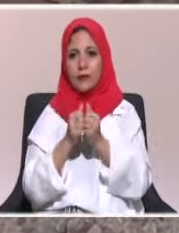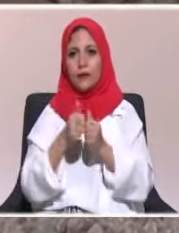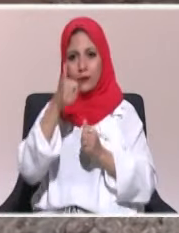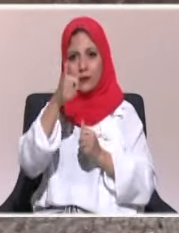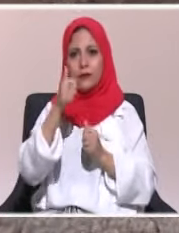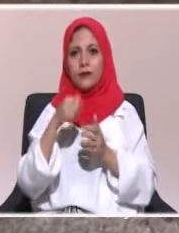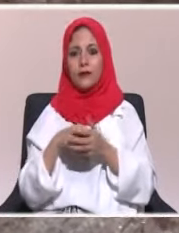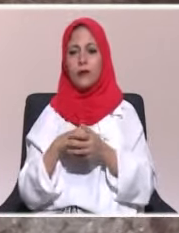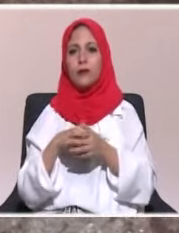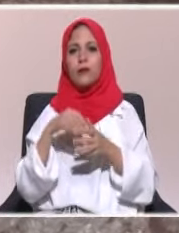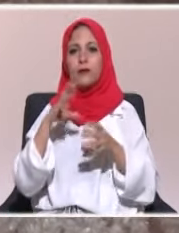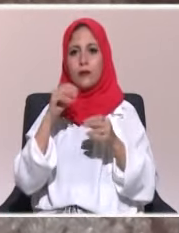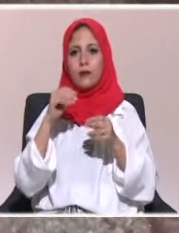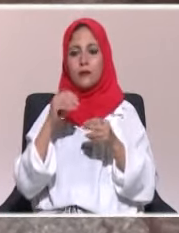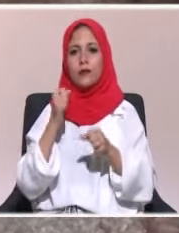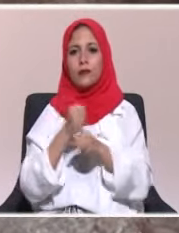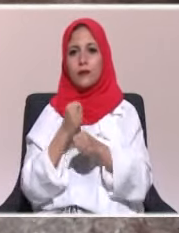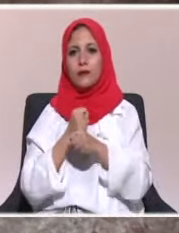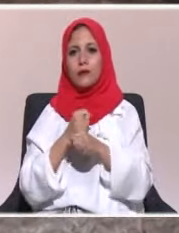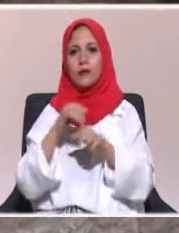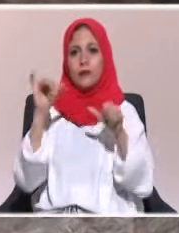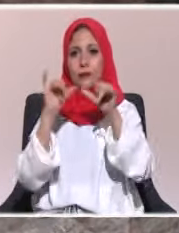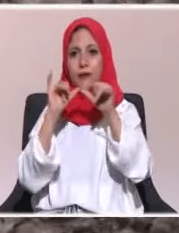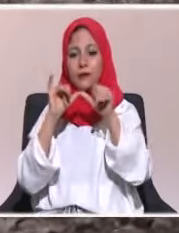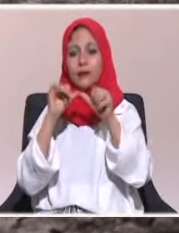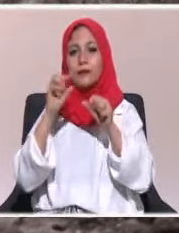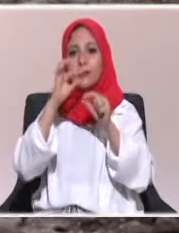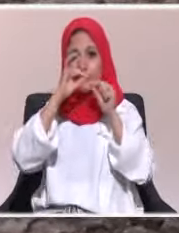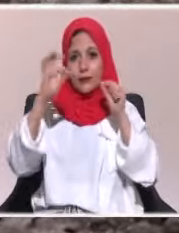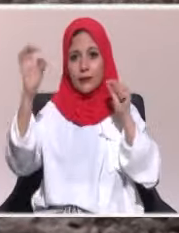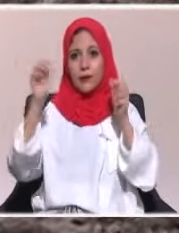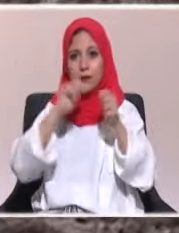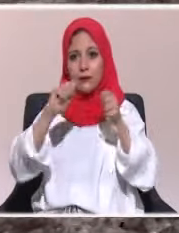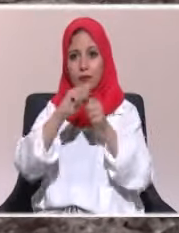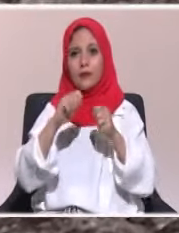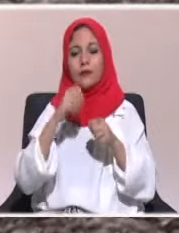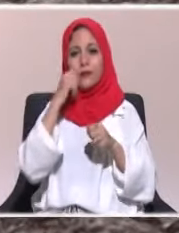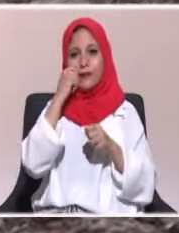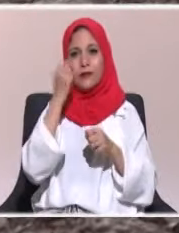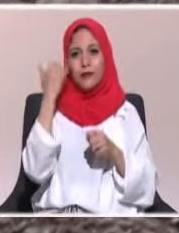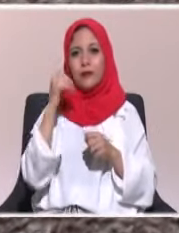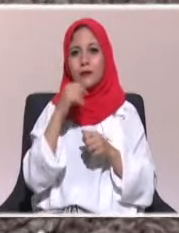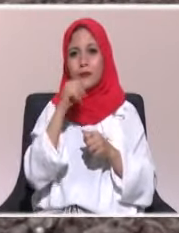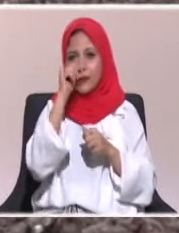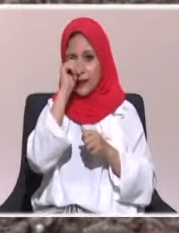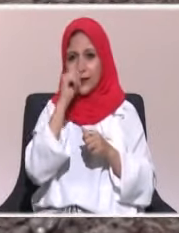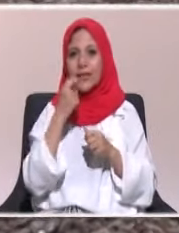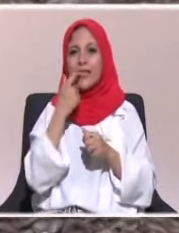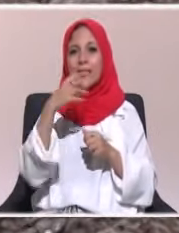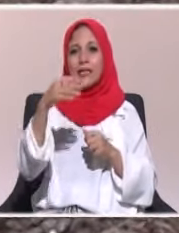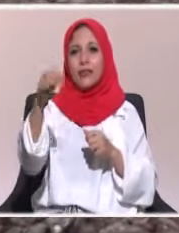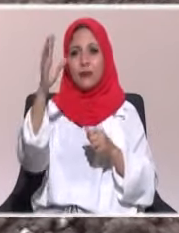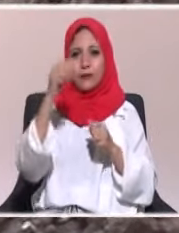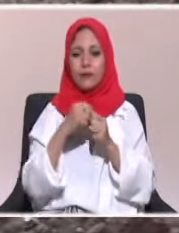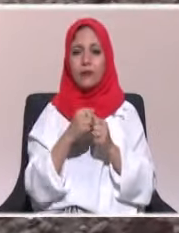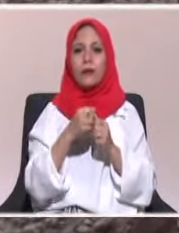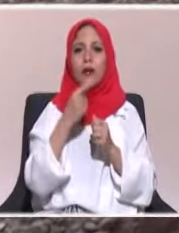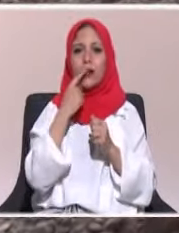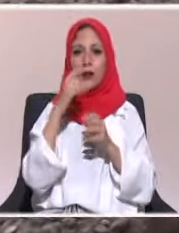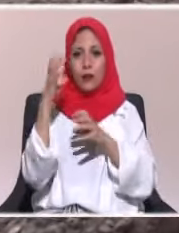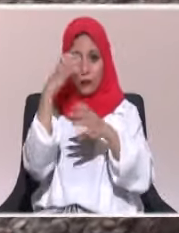يتم تطوير واستحداث وصلات الغاز الطبيعي بعد معاناة أهل القرى لسنوات. كاميرا واحد